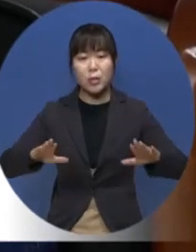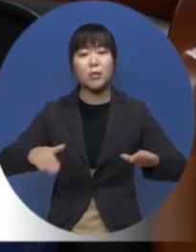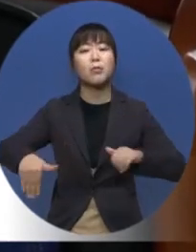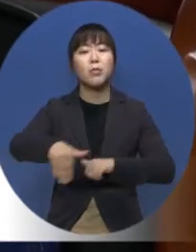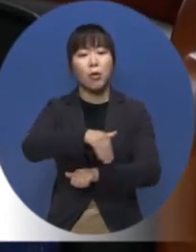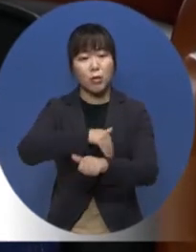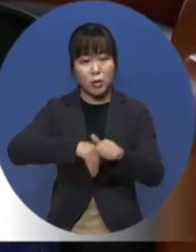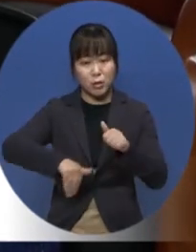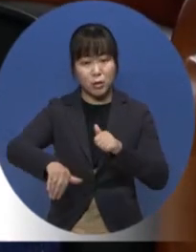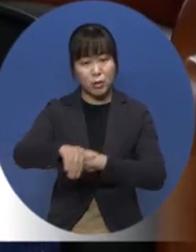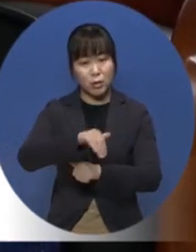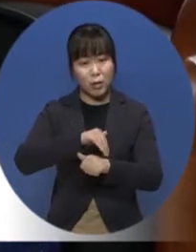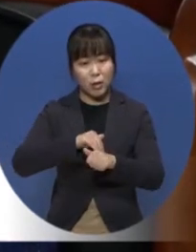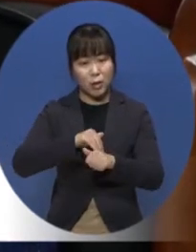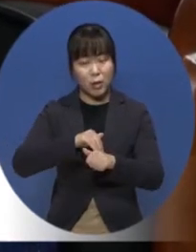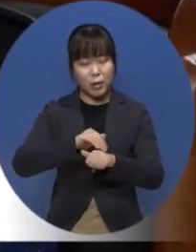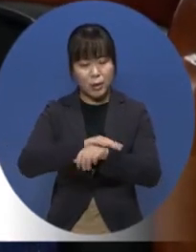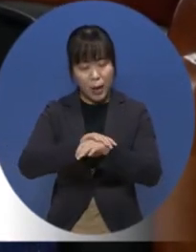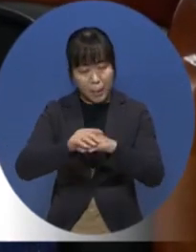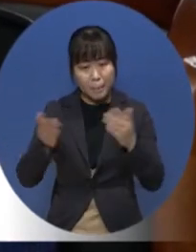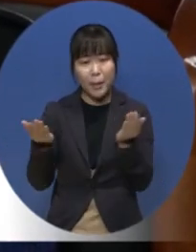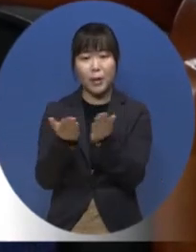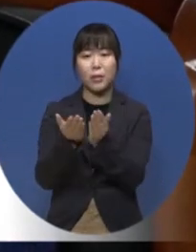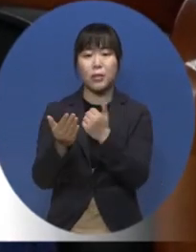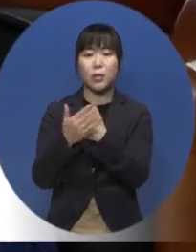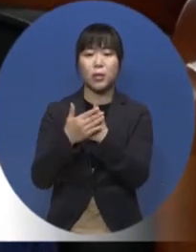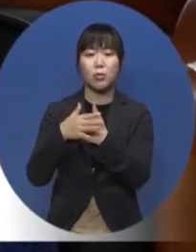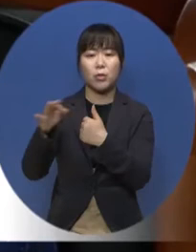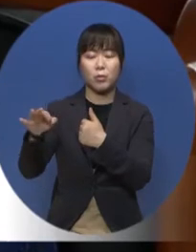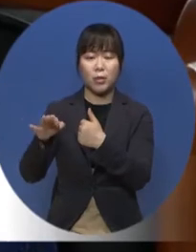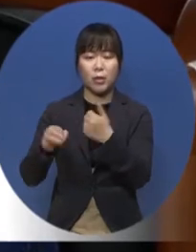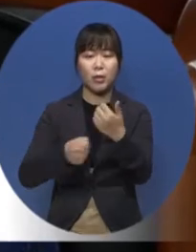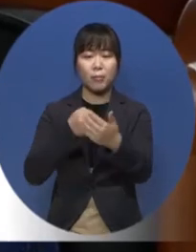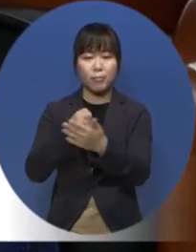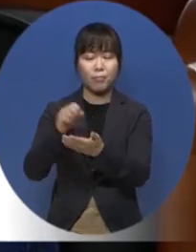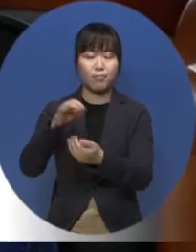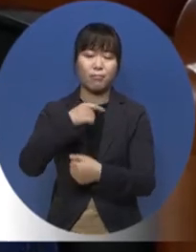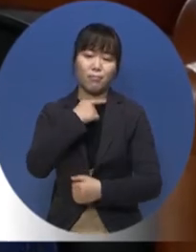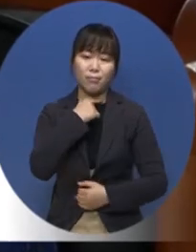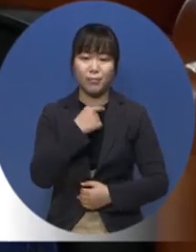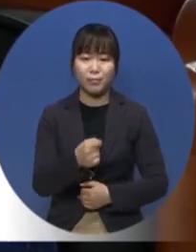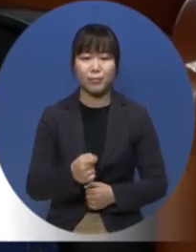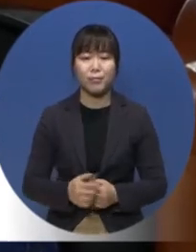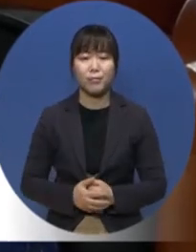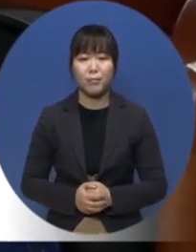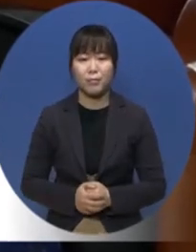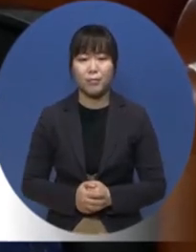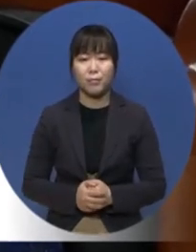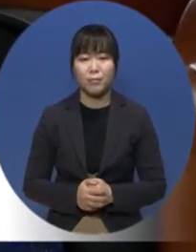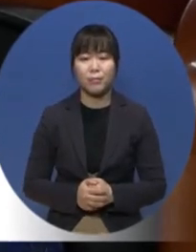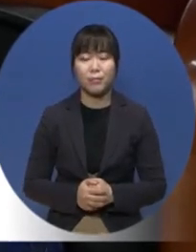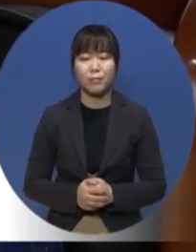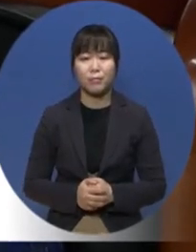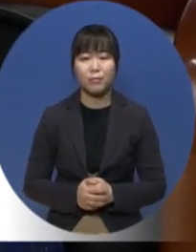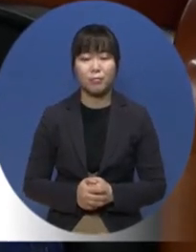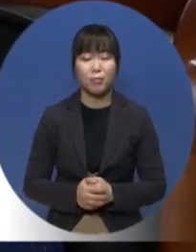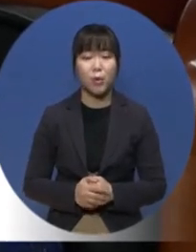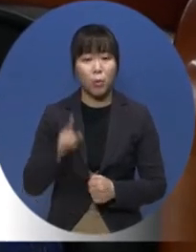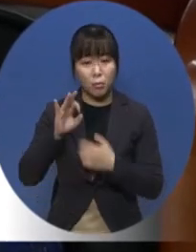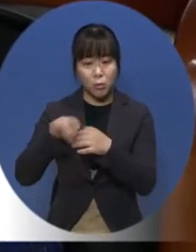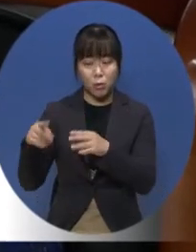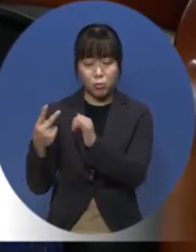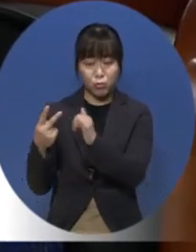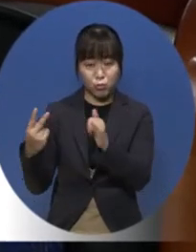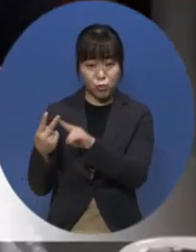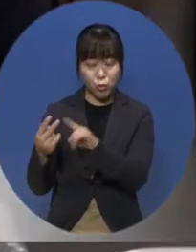현실적으로 다가 밖에 지금은 책상 해주시면 2분도 계속 들고